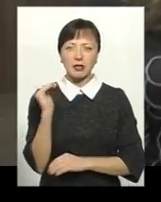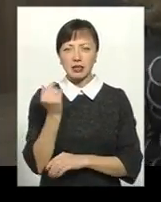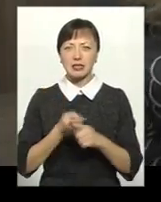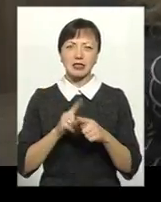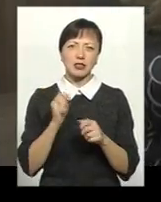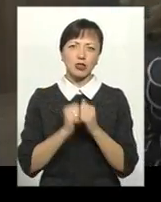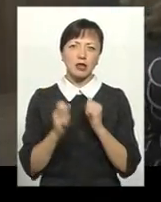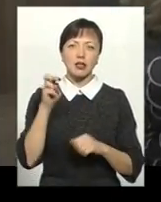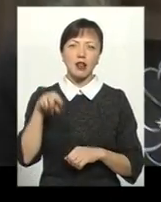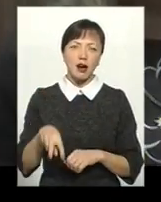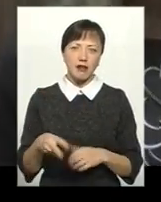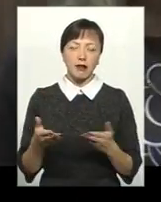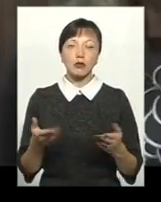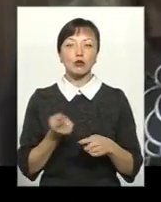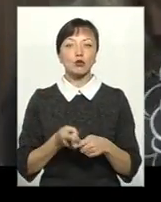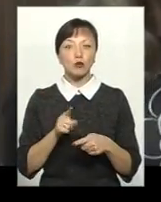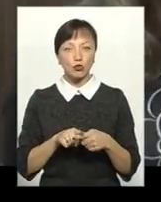будуть часті лікарняні. Тому